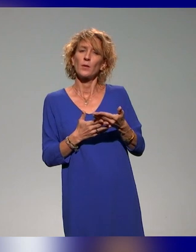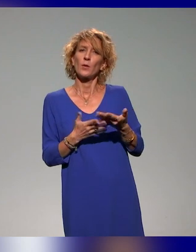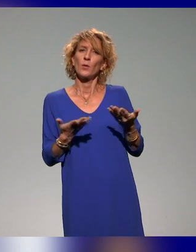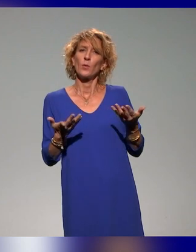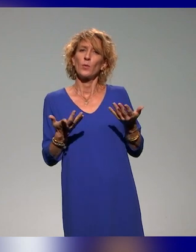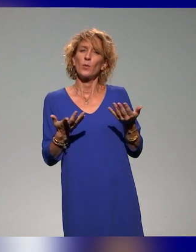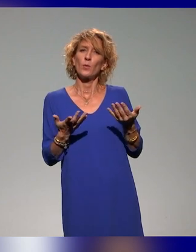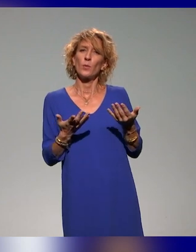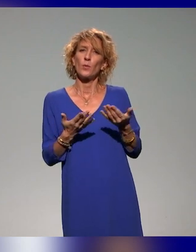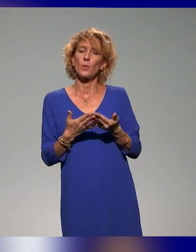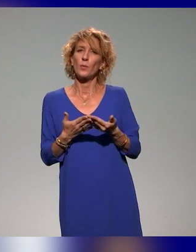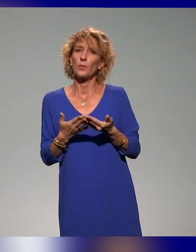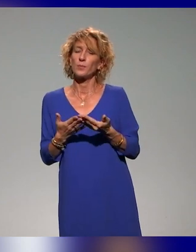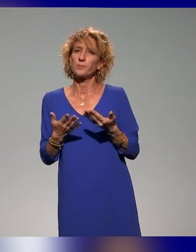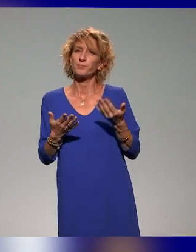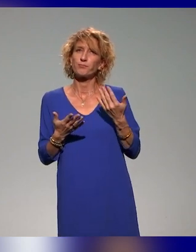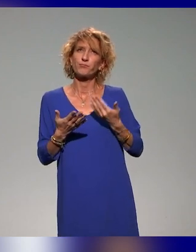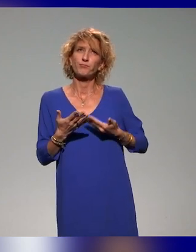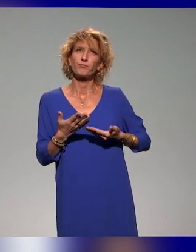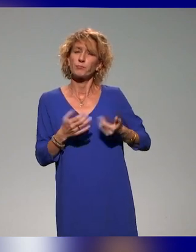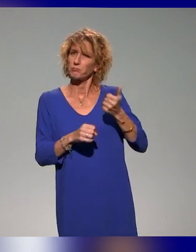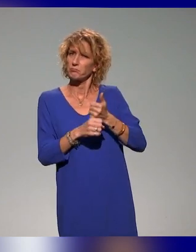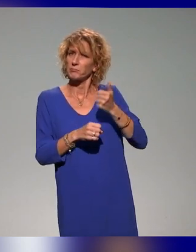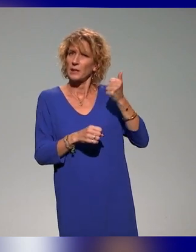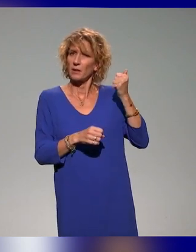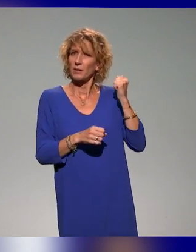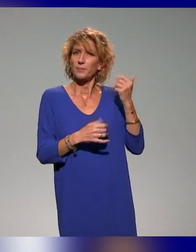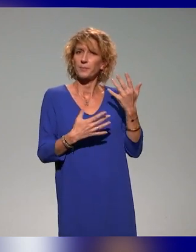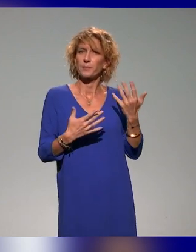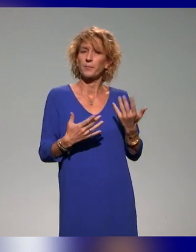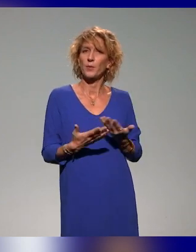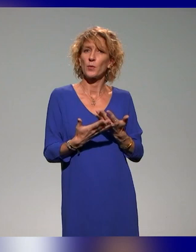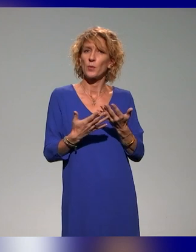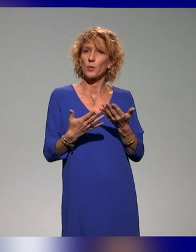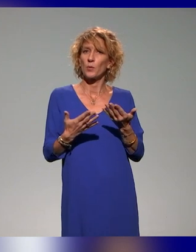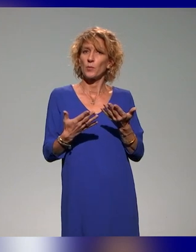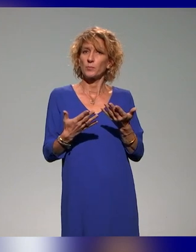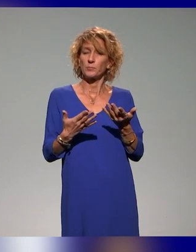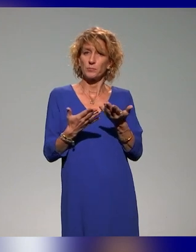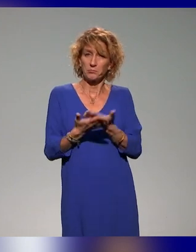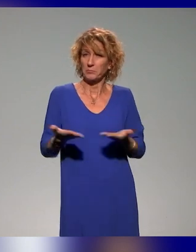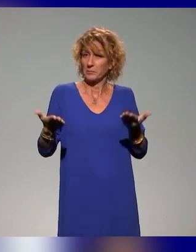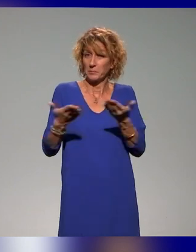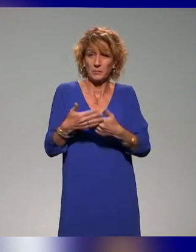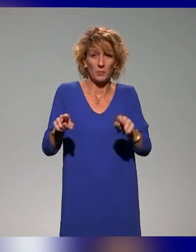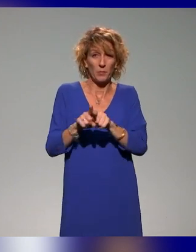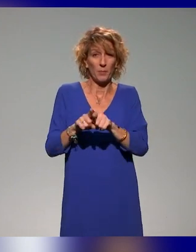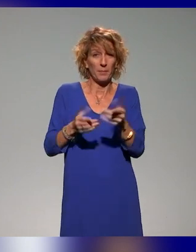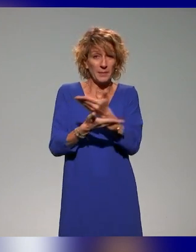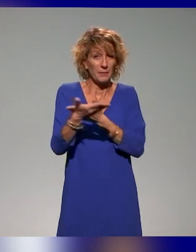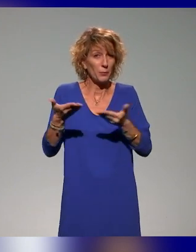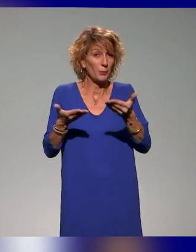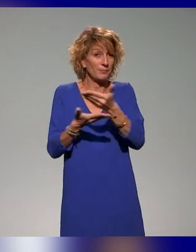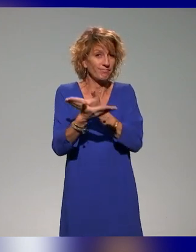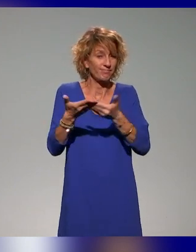puisque il y a l'année dernière, nous avions eu une table ronde également organisée par l'Université de La